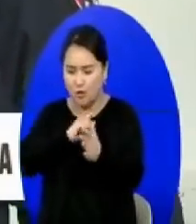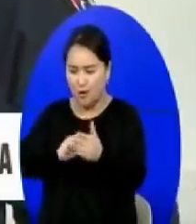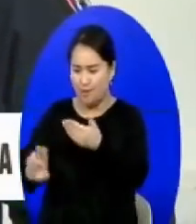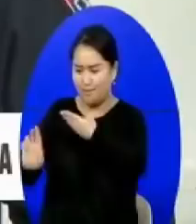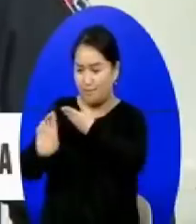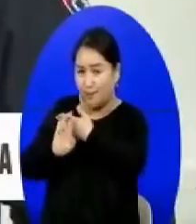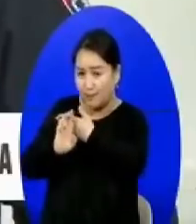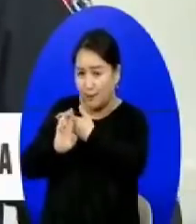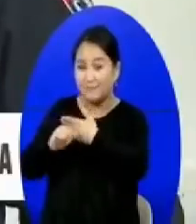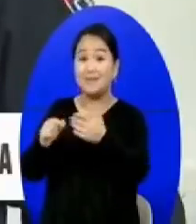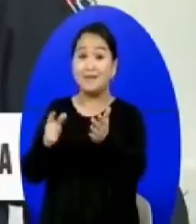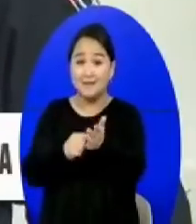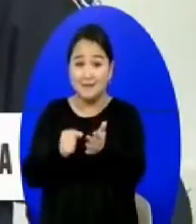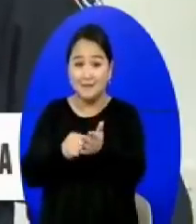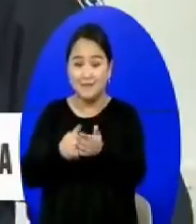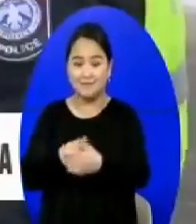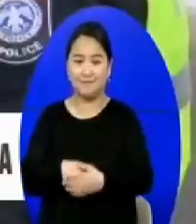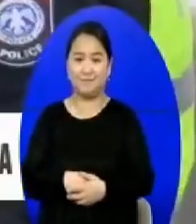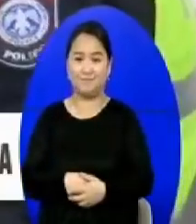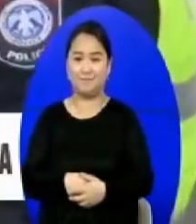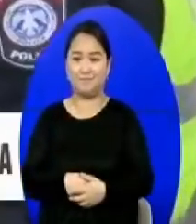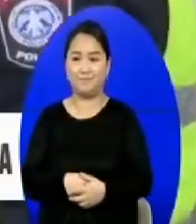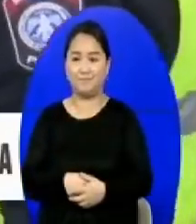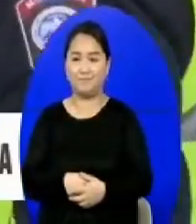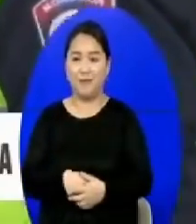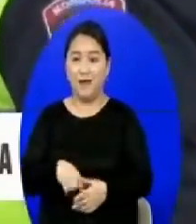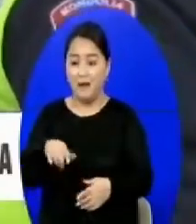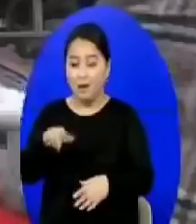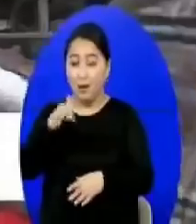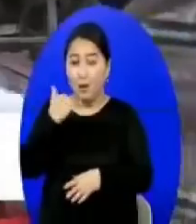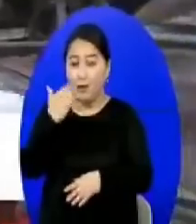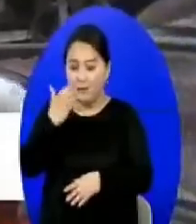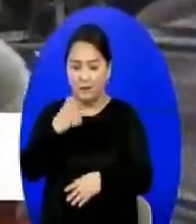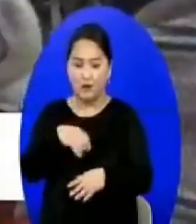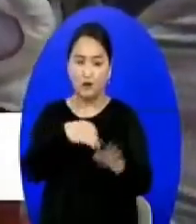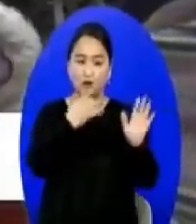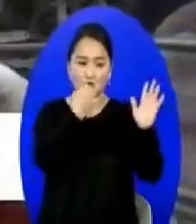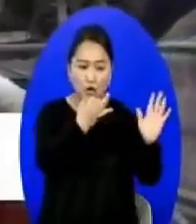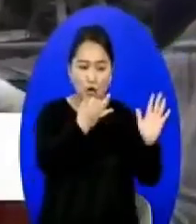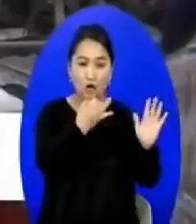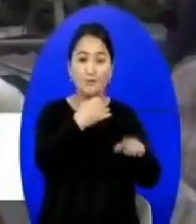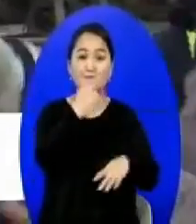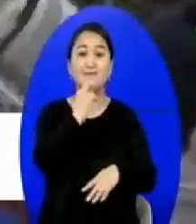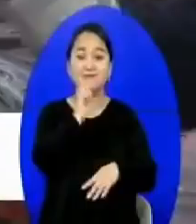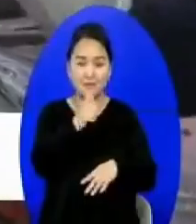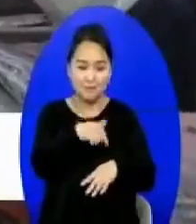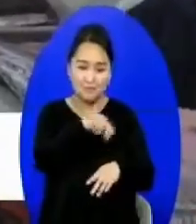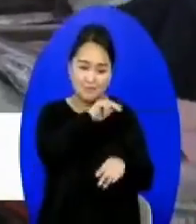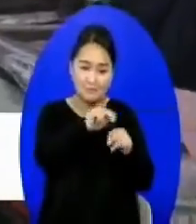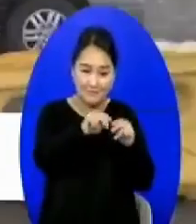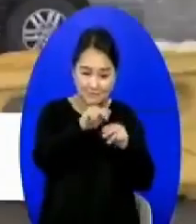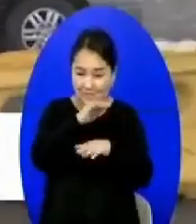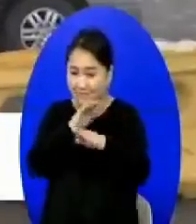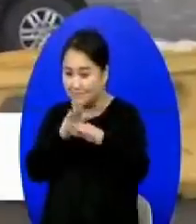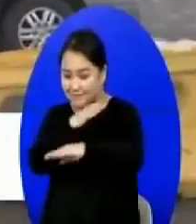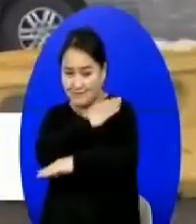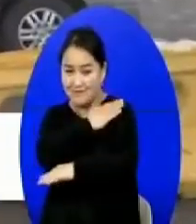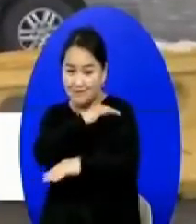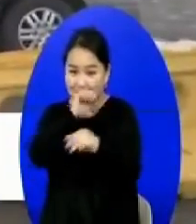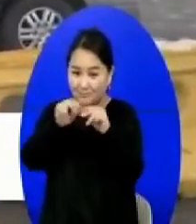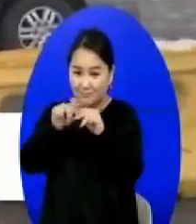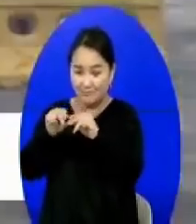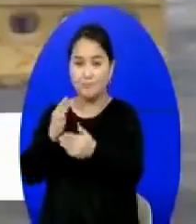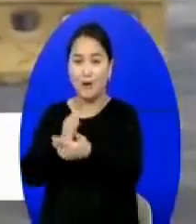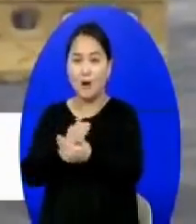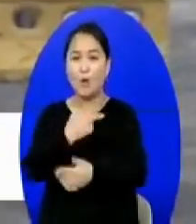тэрэн цагдаг алтнаас дахин дахин анхааруулж хэлмээр байна. Нийслэлийн хэмжээнд хяналтын 7 цагт 100 гаруй цагдаа хөдөөр нутгийн шалгуун нэвтрүүлэх товчлолд 300